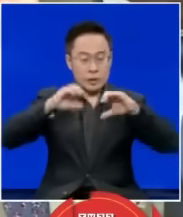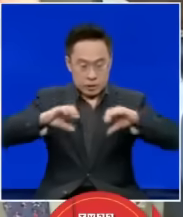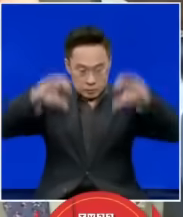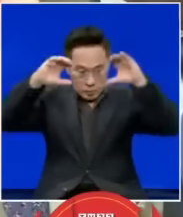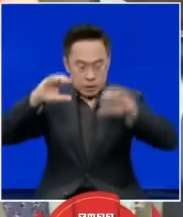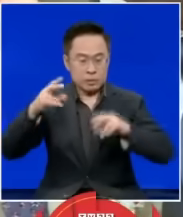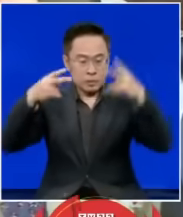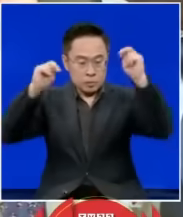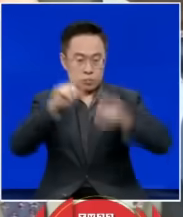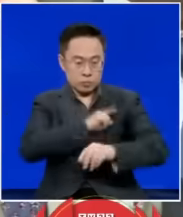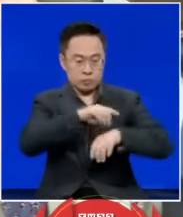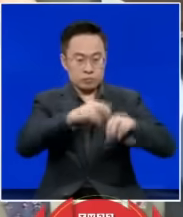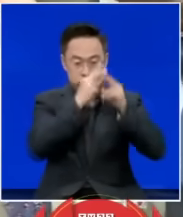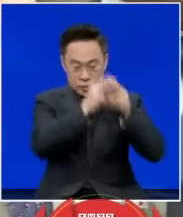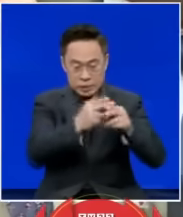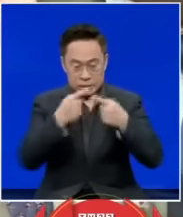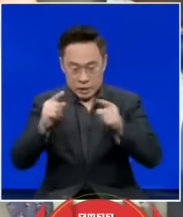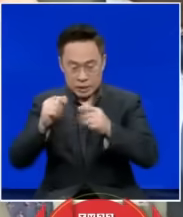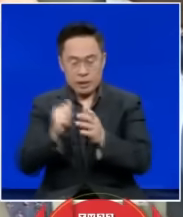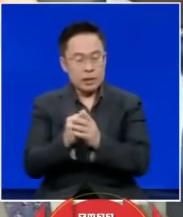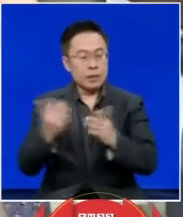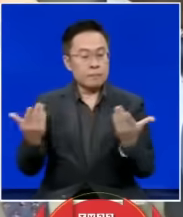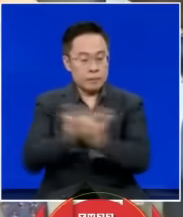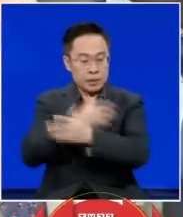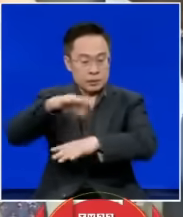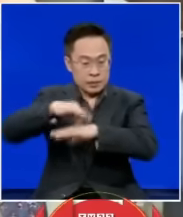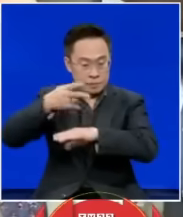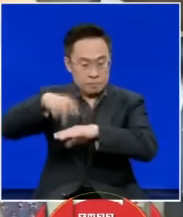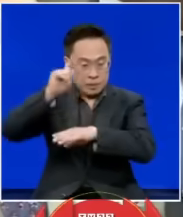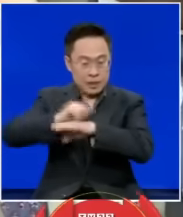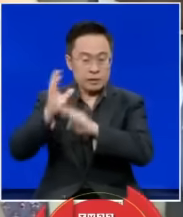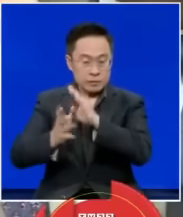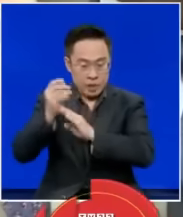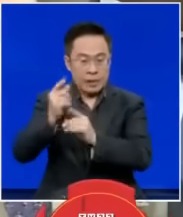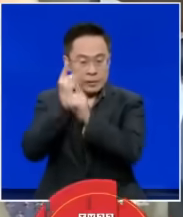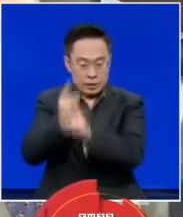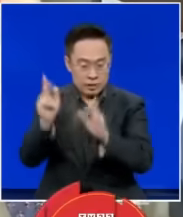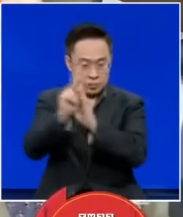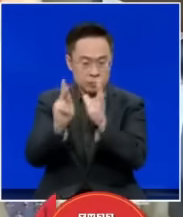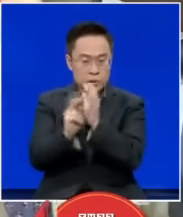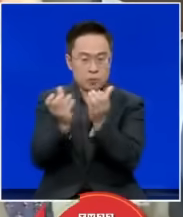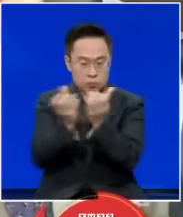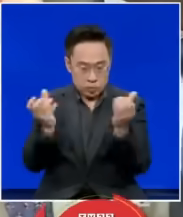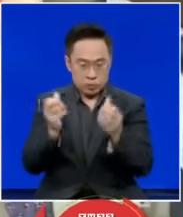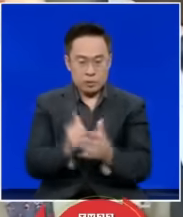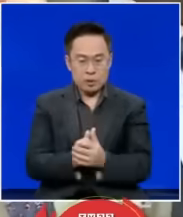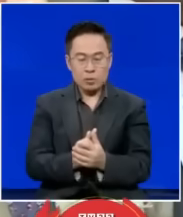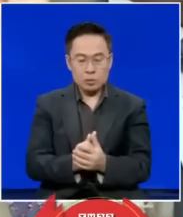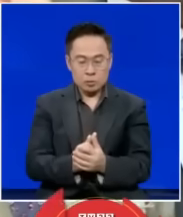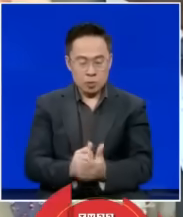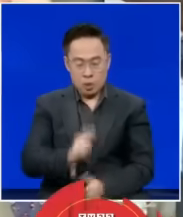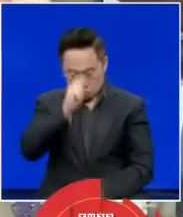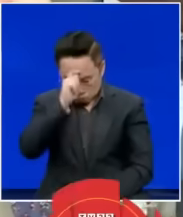ป็นไปตามข้อบังคับและกฎหมายรัฐธรรมนูญที่กำหนดไว้ควรจะรักษา